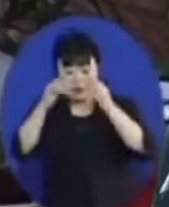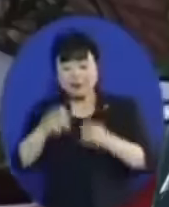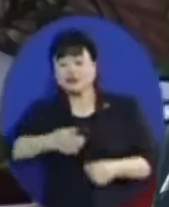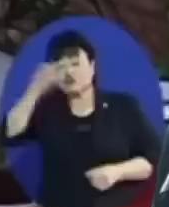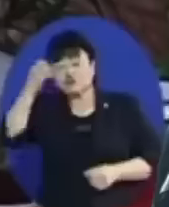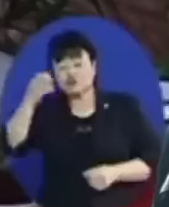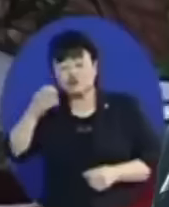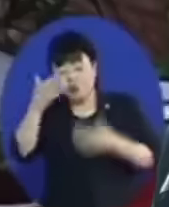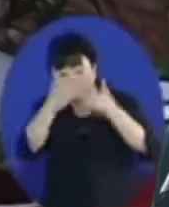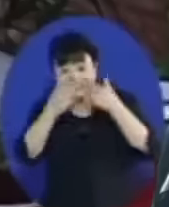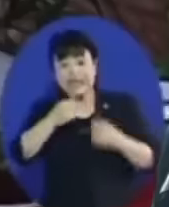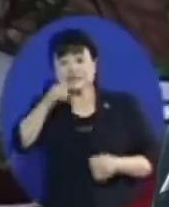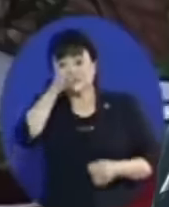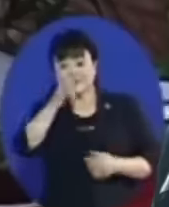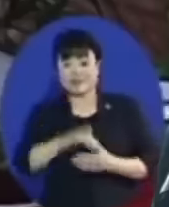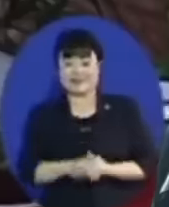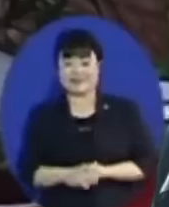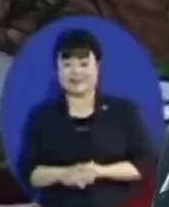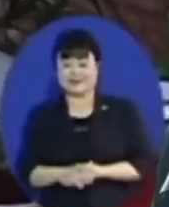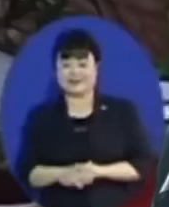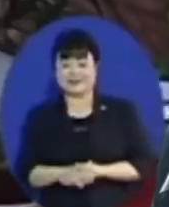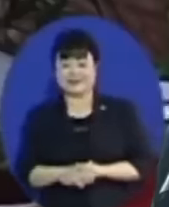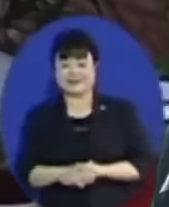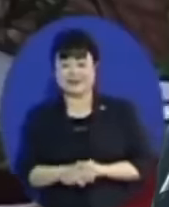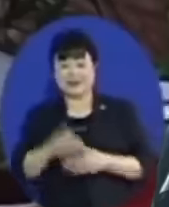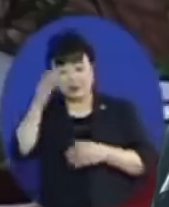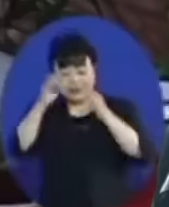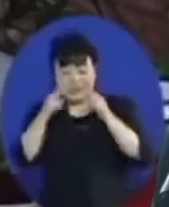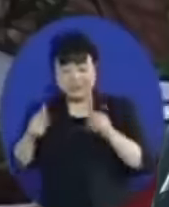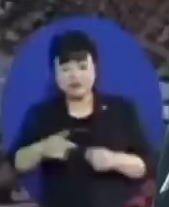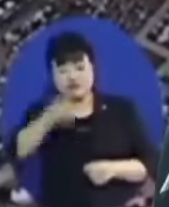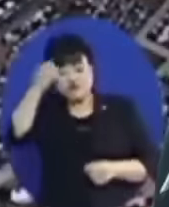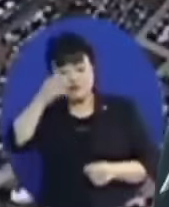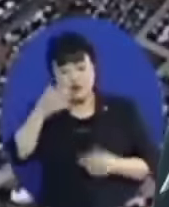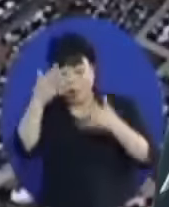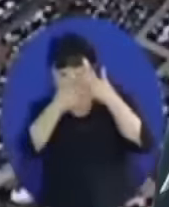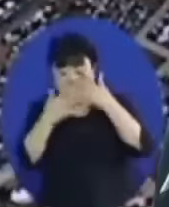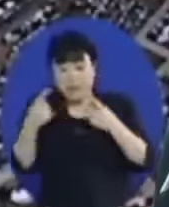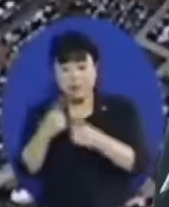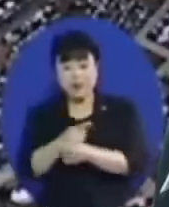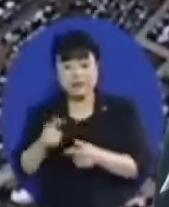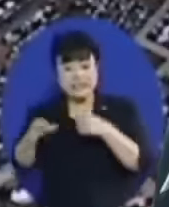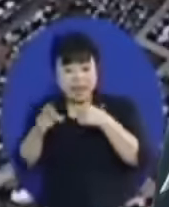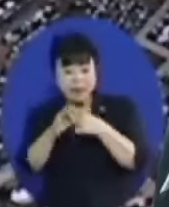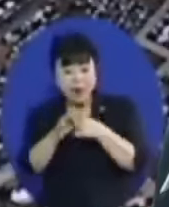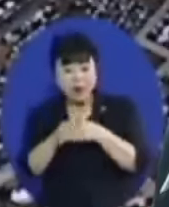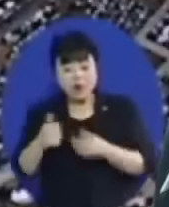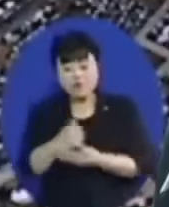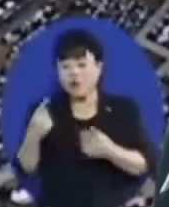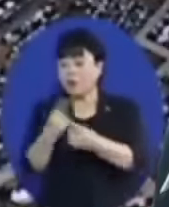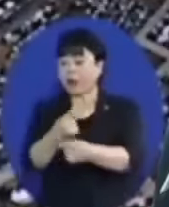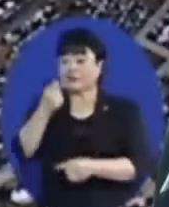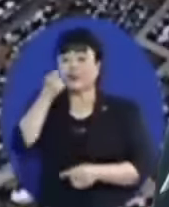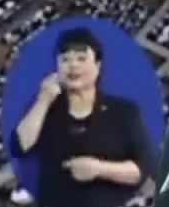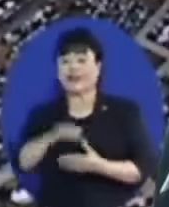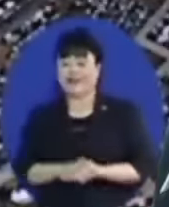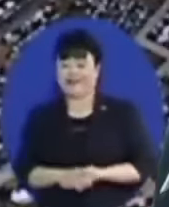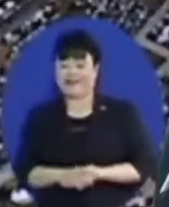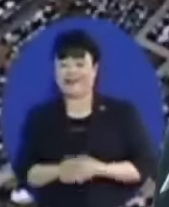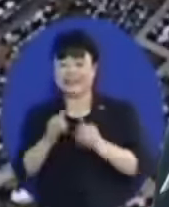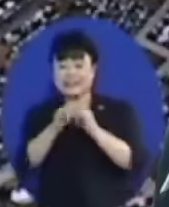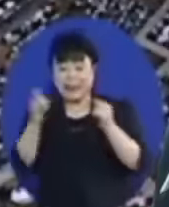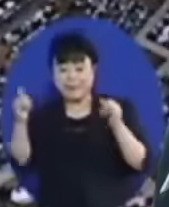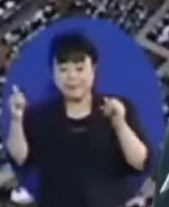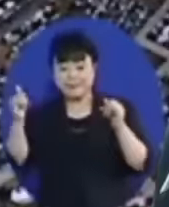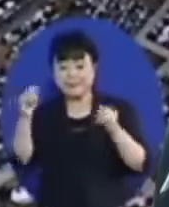꿈과 환상을 마음에 품고 있는 것입니다. 이 안 보이는 꿈과 환상을 바꾸지 아니하면 운명이 바꾸어지지 않는다는 것입니다.